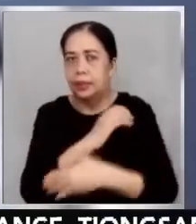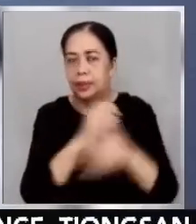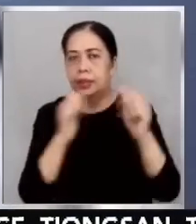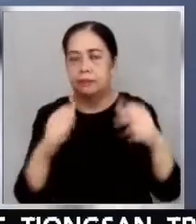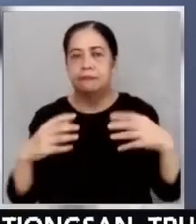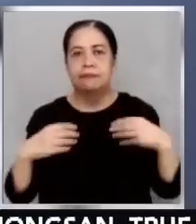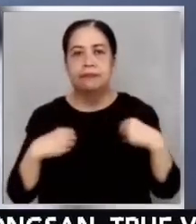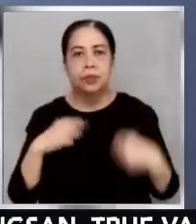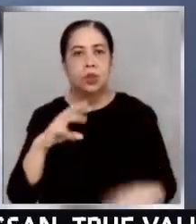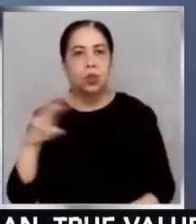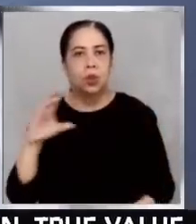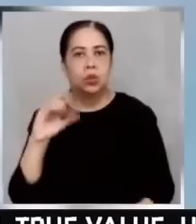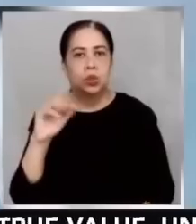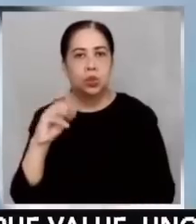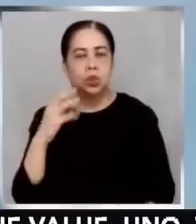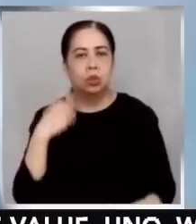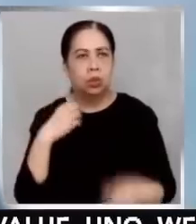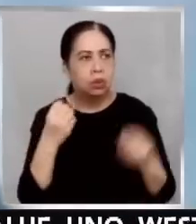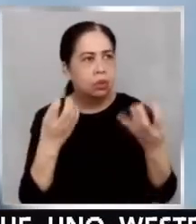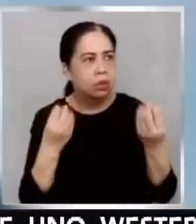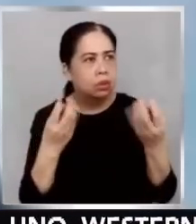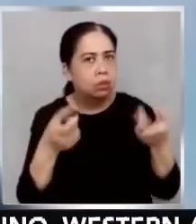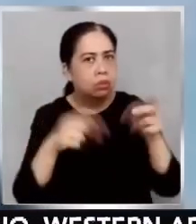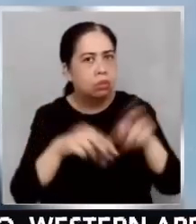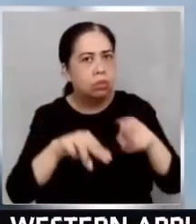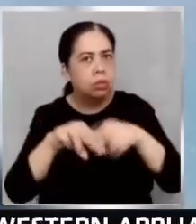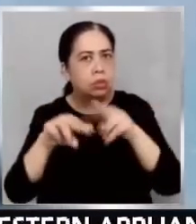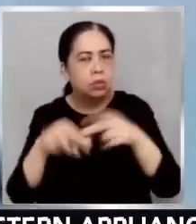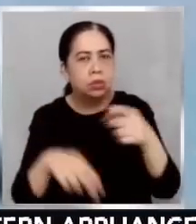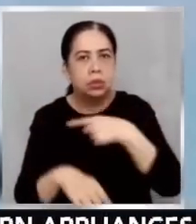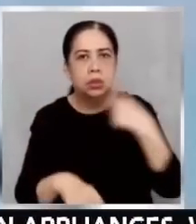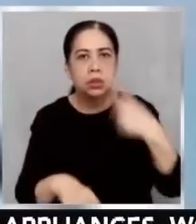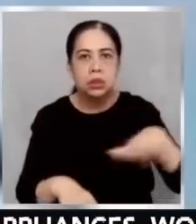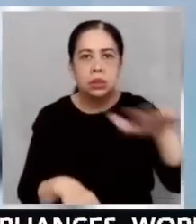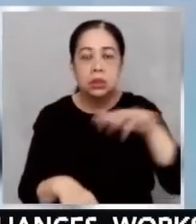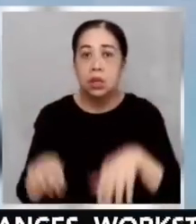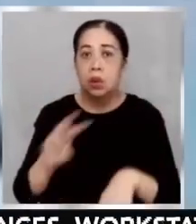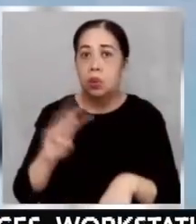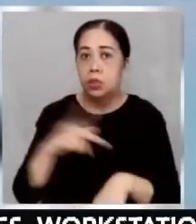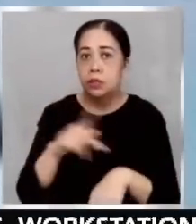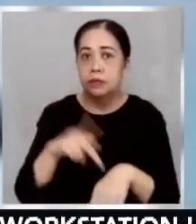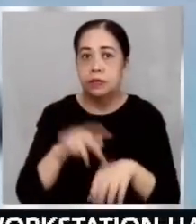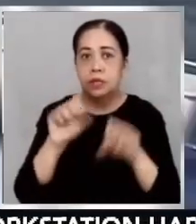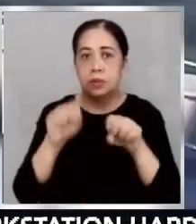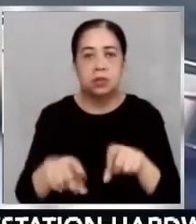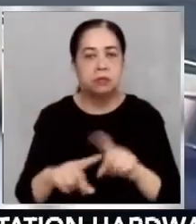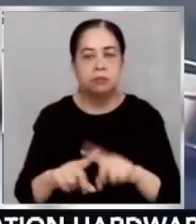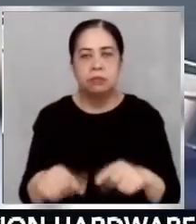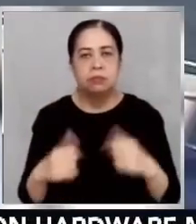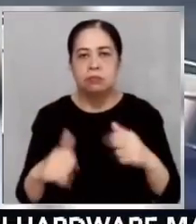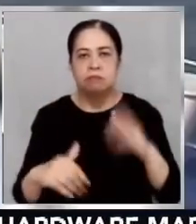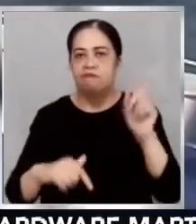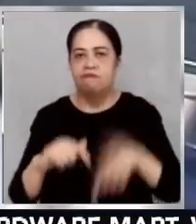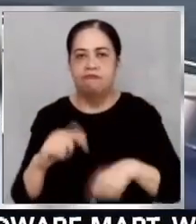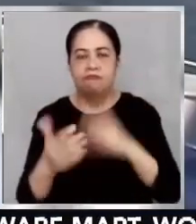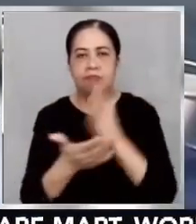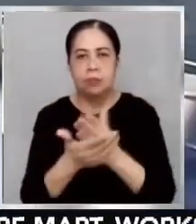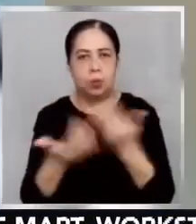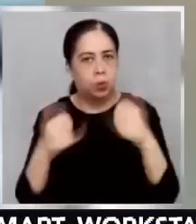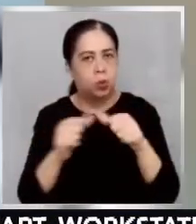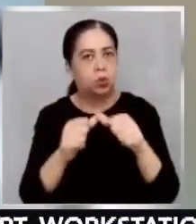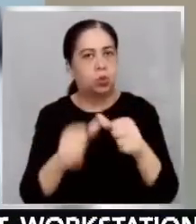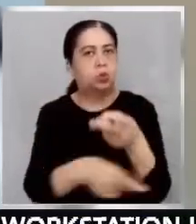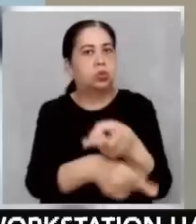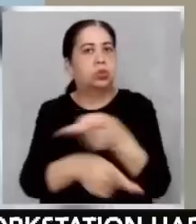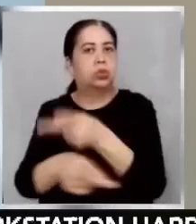na may epekto ang pagdami ng mga barko ng China sa West Philippine Sea, pero hindi anila nito mapipigilan ang maritime patrols at